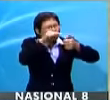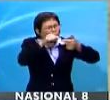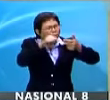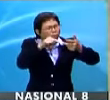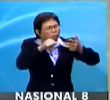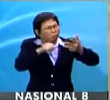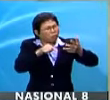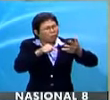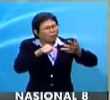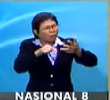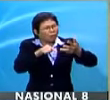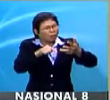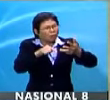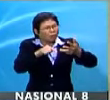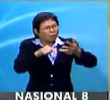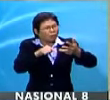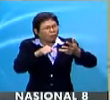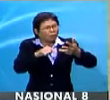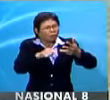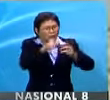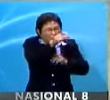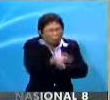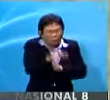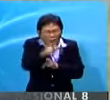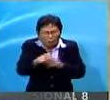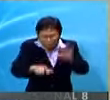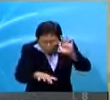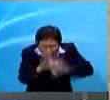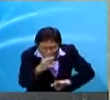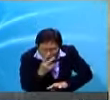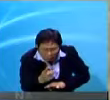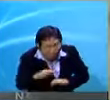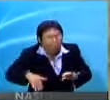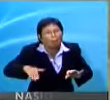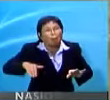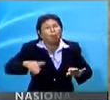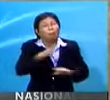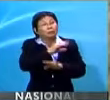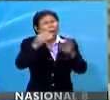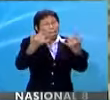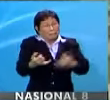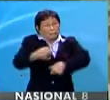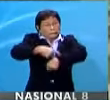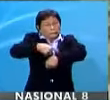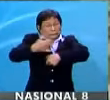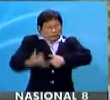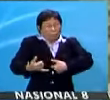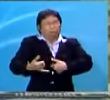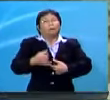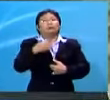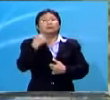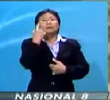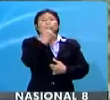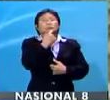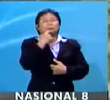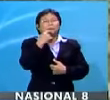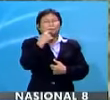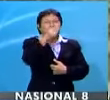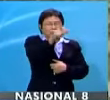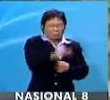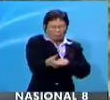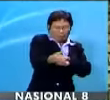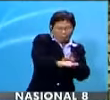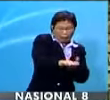beberapa individu masih belum ditemui jadi buat masa mana-mana individu atau